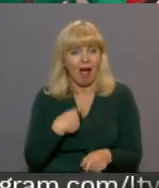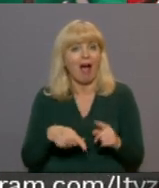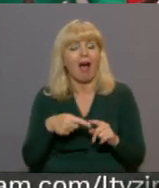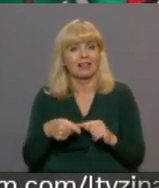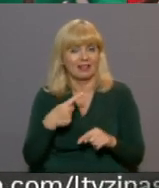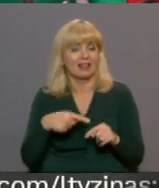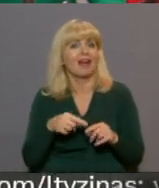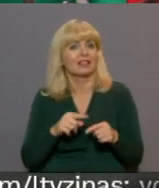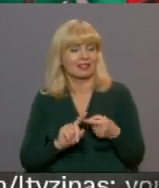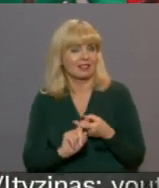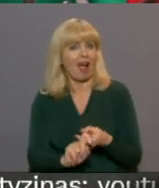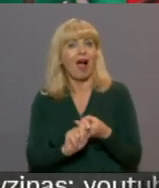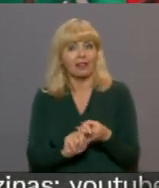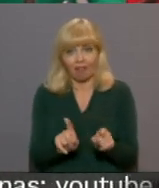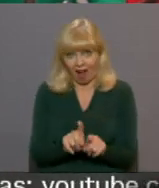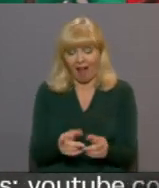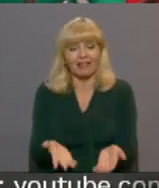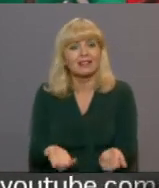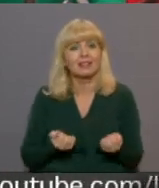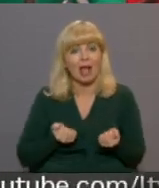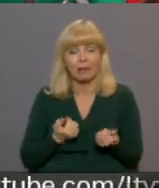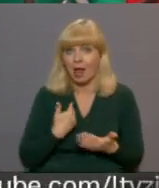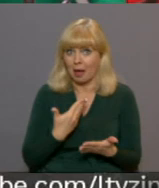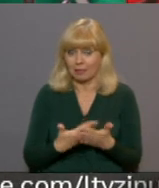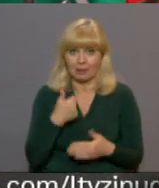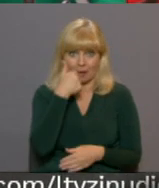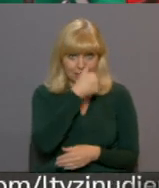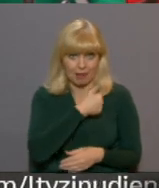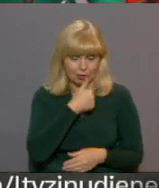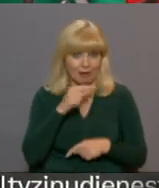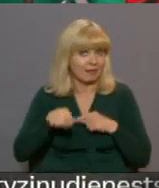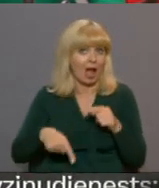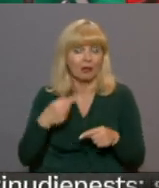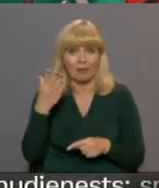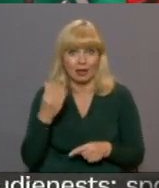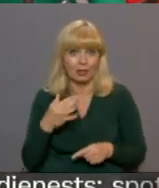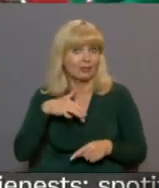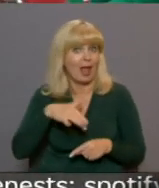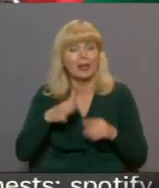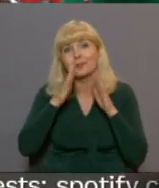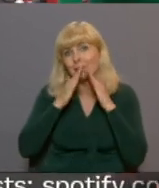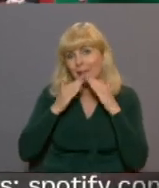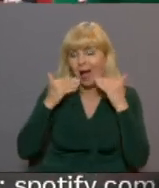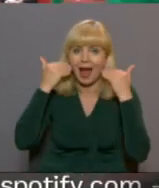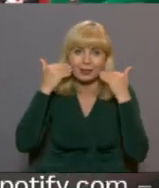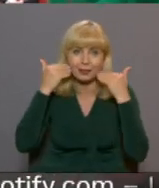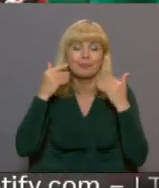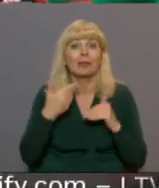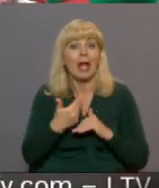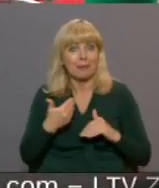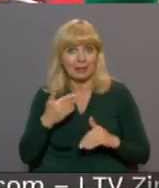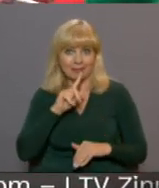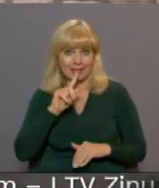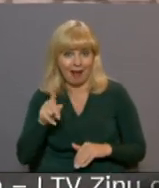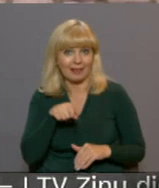arī mēs saņemam līdz ar to. Mēs arī, es piemēram personīgi nākamajā dienā pilnīgi eju un smaidu. Vēl pirms gada